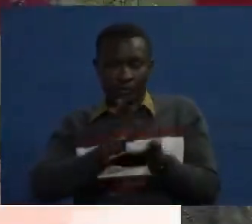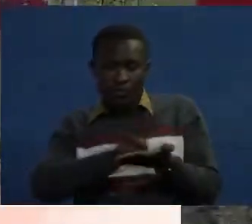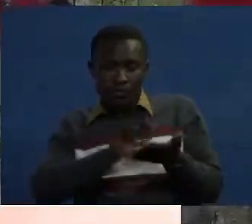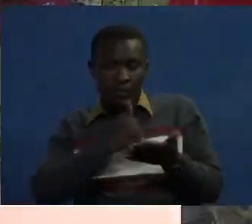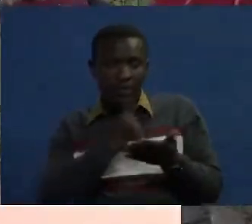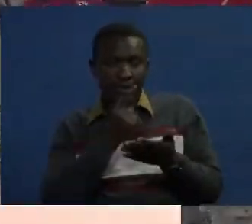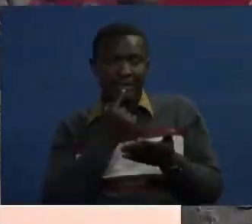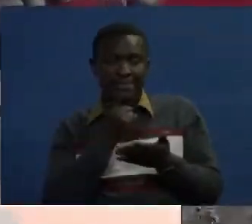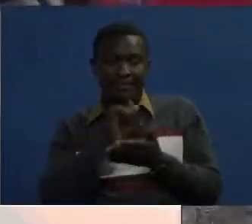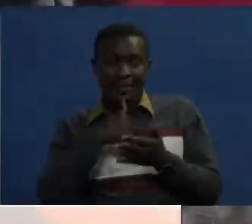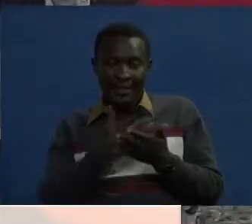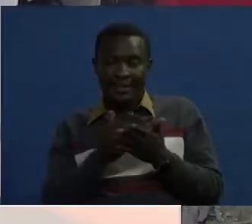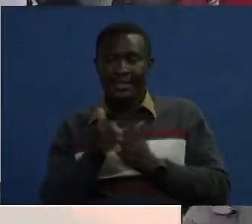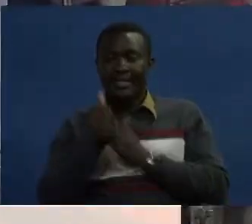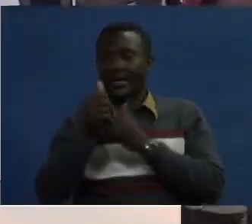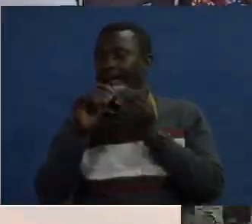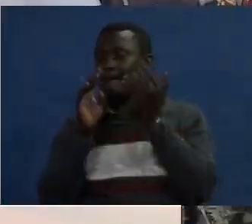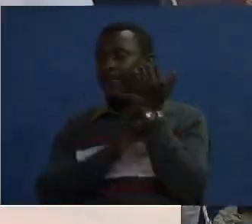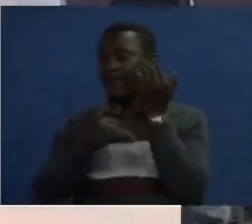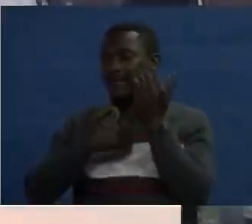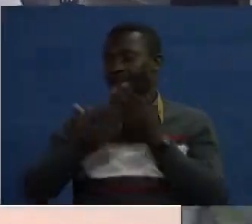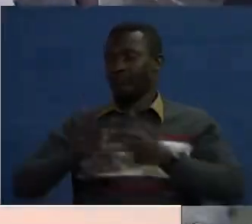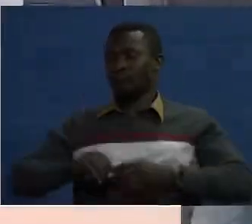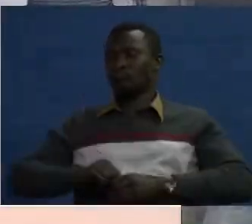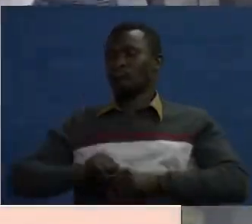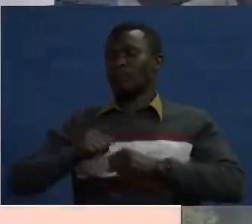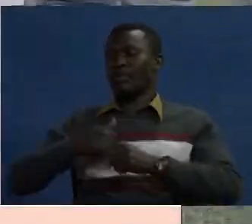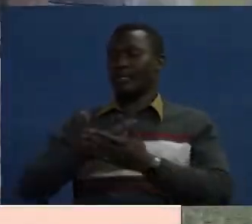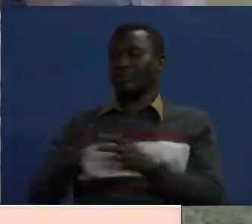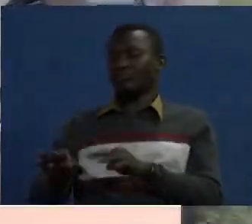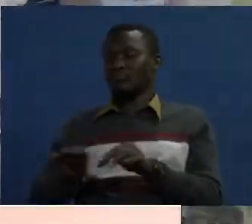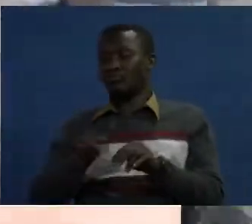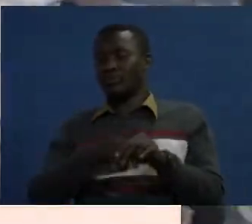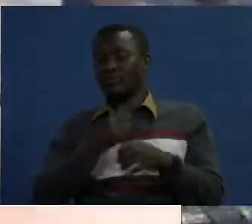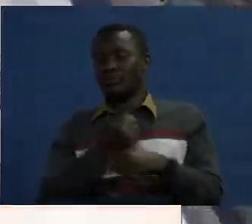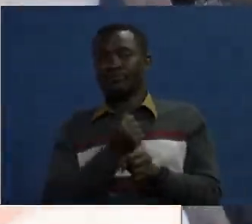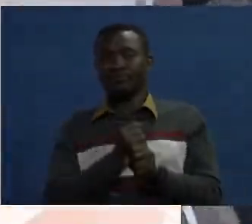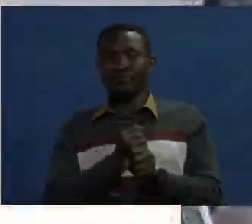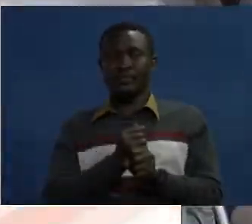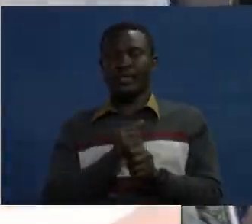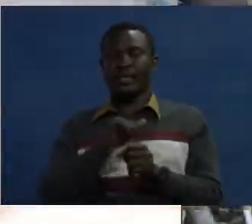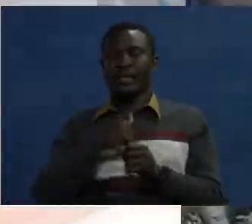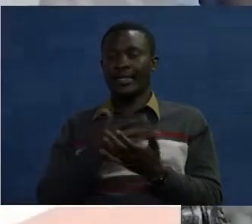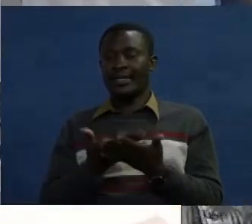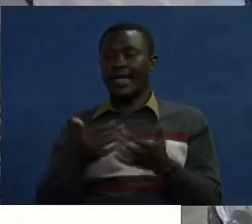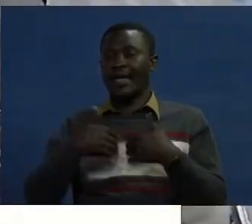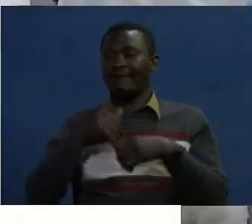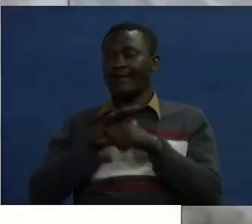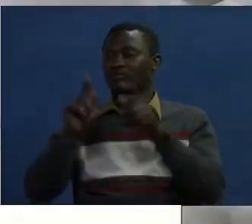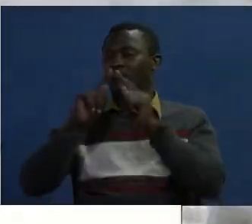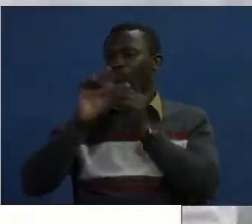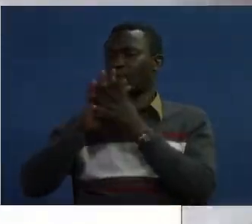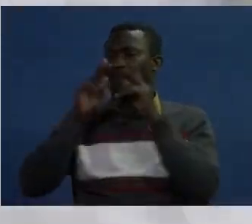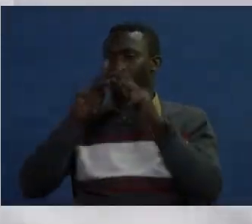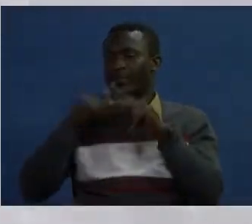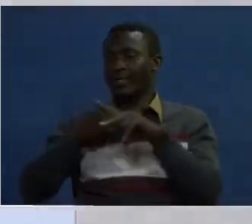kile walichokitaja kama uongozi mbaya, kiburi na upendeleo katika utoaji wa huduma. Wakazi hao walifanya maandamano ya amani